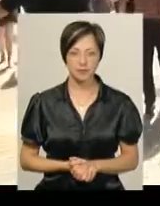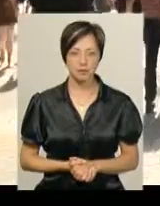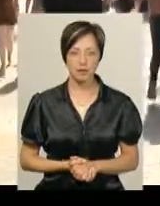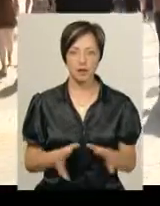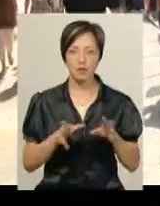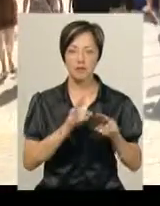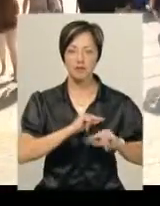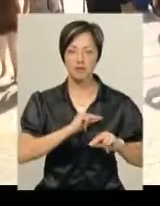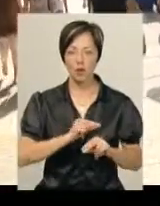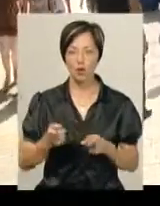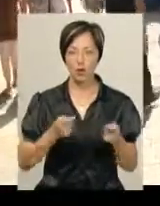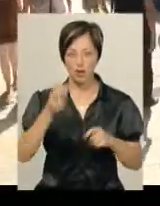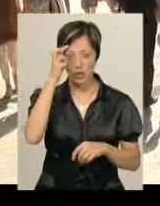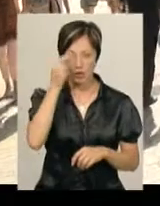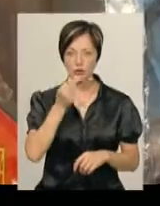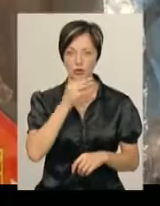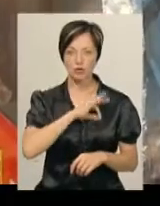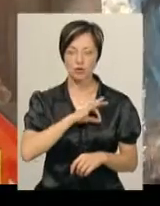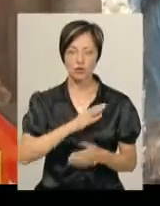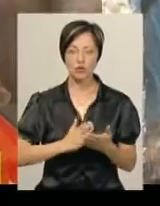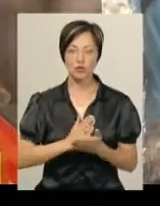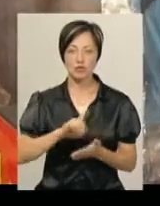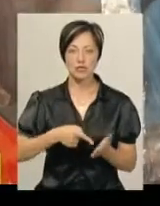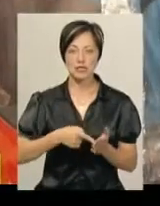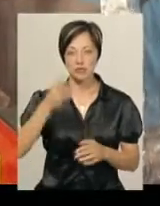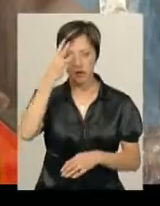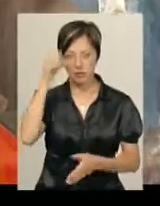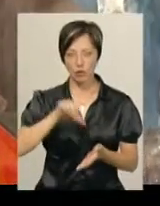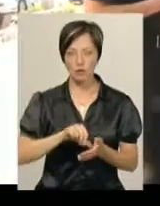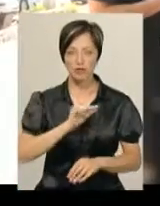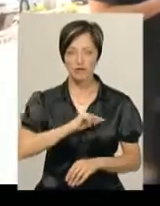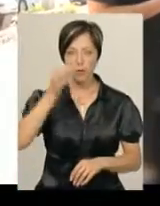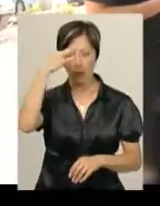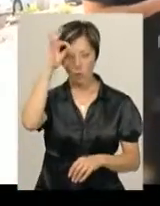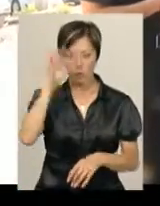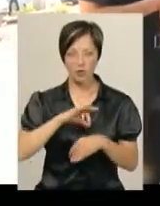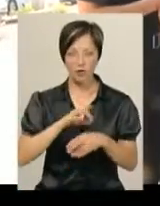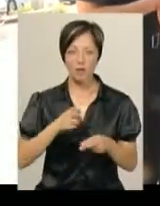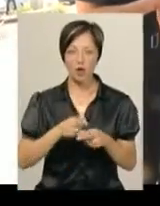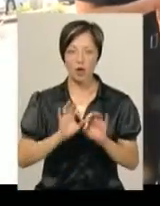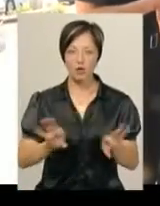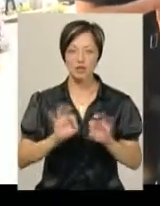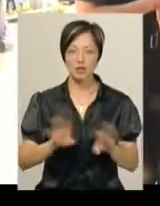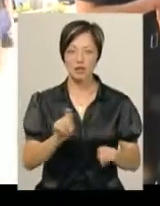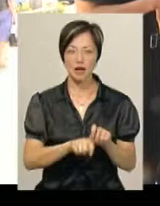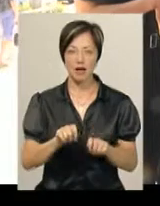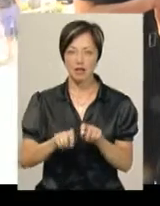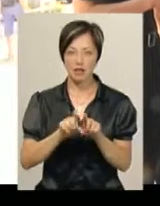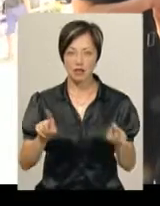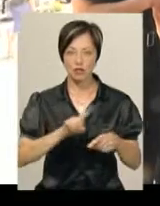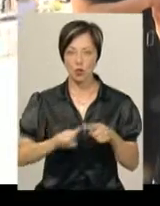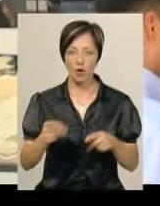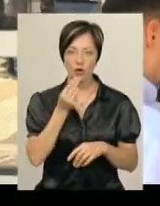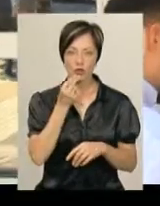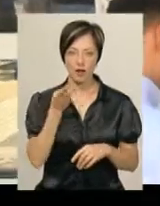Співробітники управління Держпродспоживслужби у місті Хмельницькому за участю працівників поліції міста проводять профілактично-роз'яснювальний рейд закладами швидкого